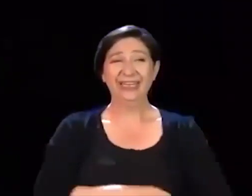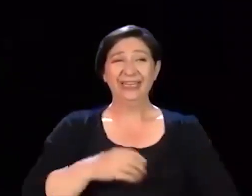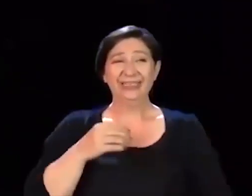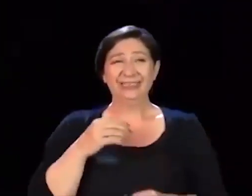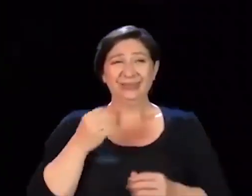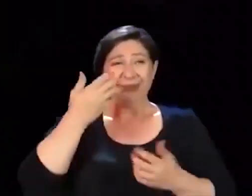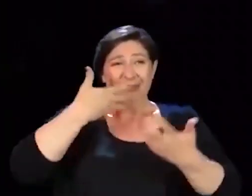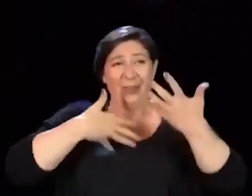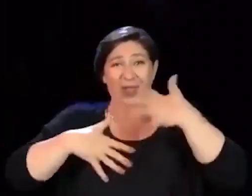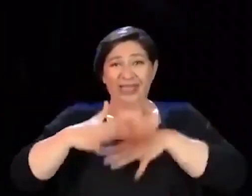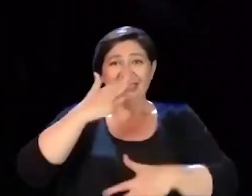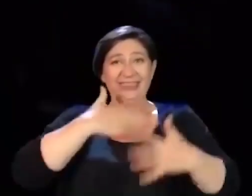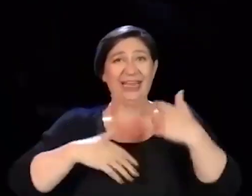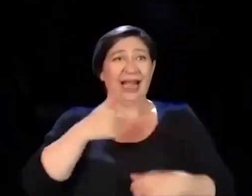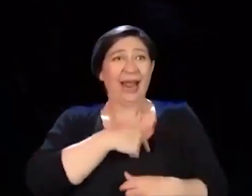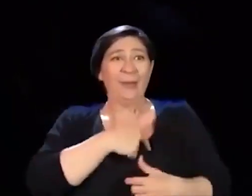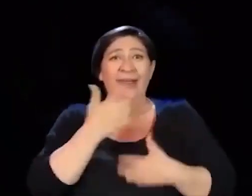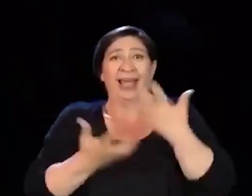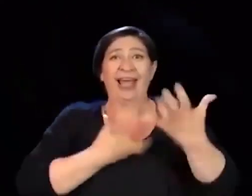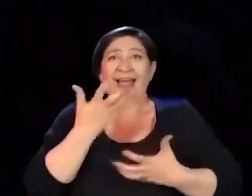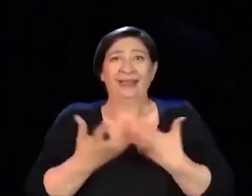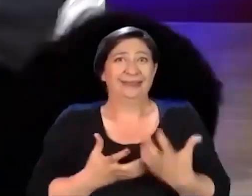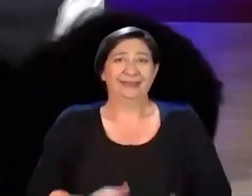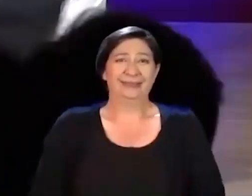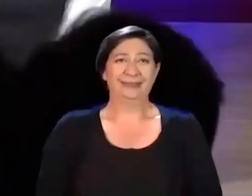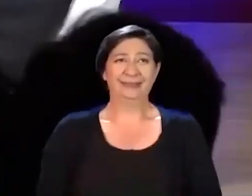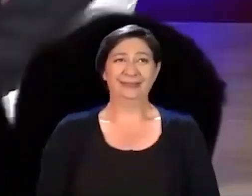Dolaşır gelir kalplere yakan.